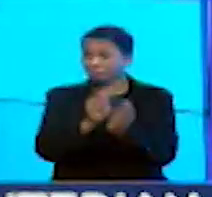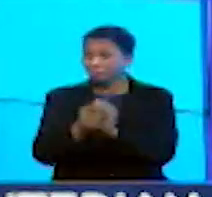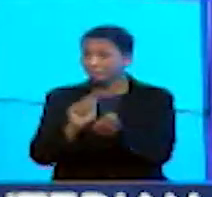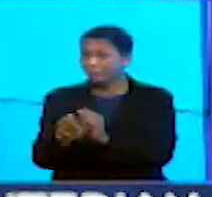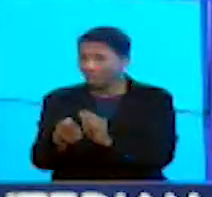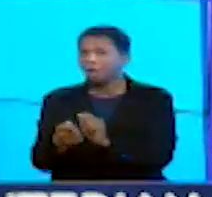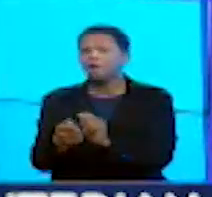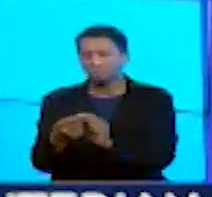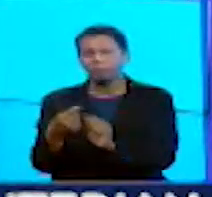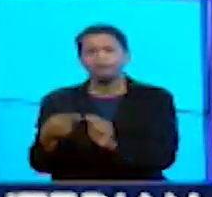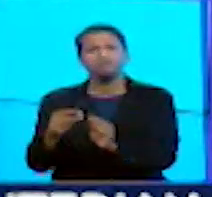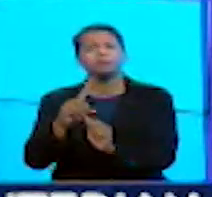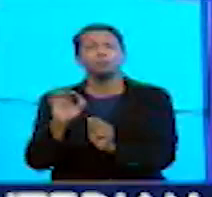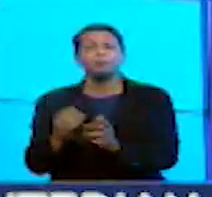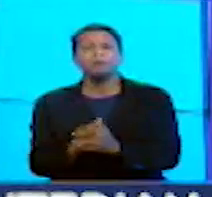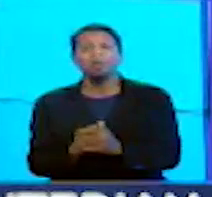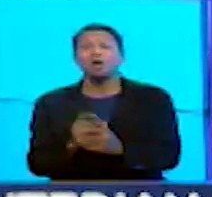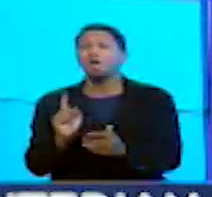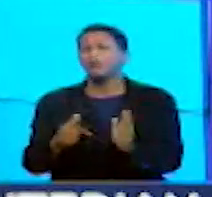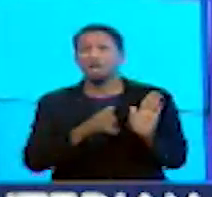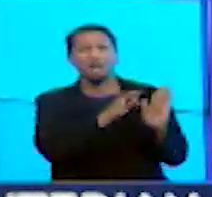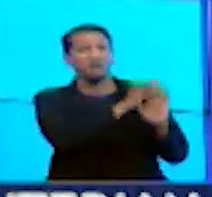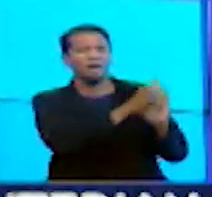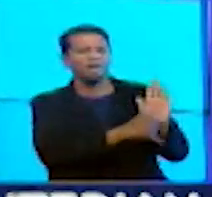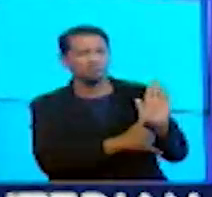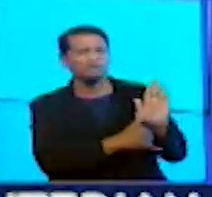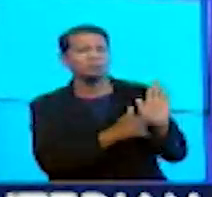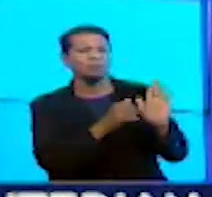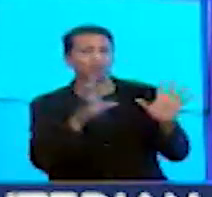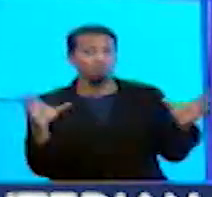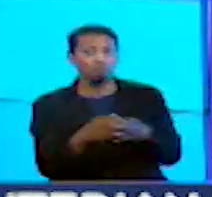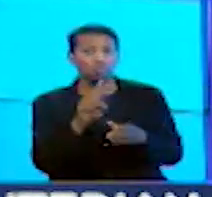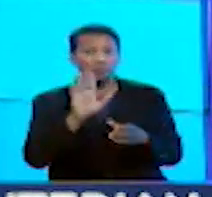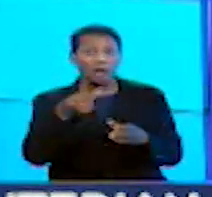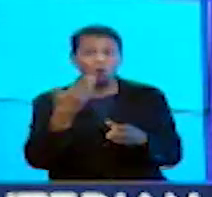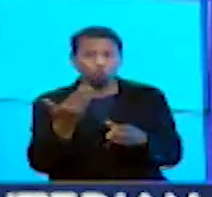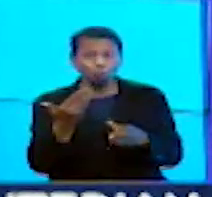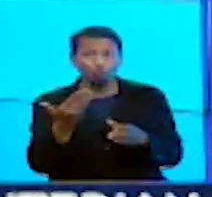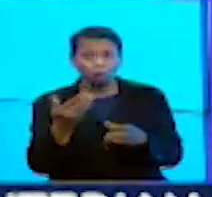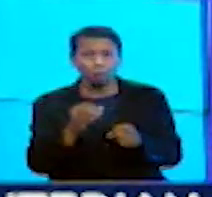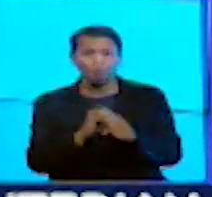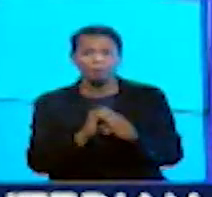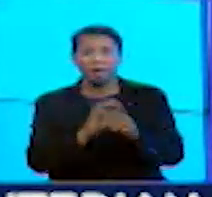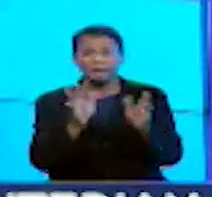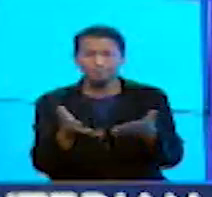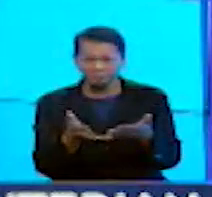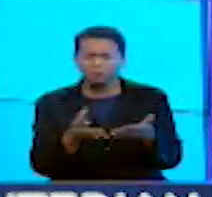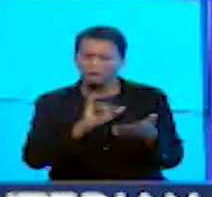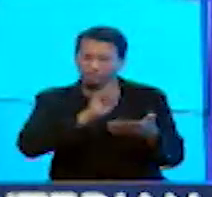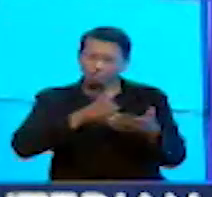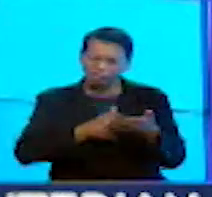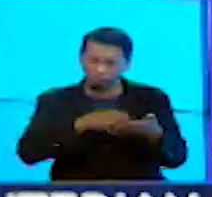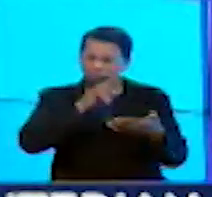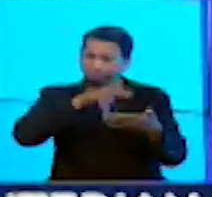setelah satu tahun kita berhadapan dengan pandemi. Kita sekarang memerlukan menurut Presiden 2021 ekonomi